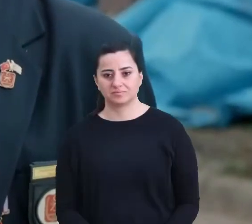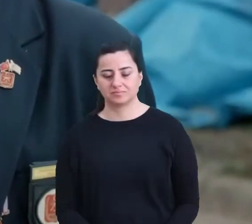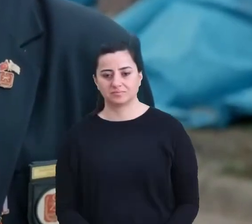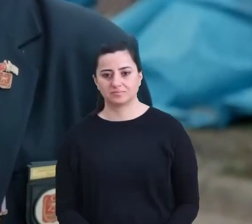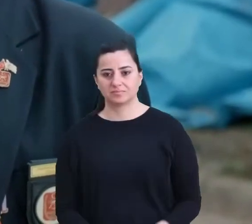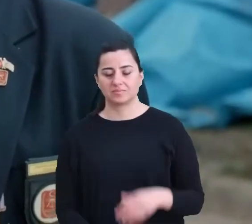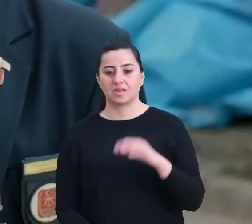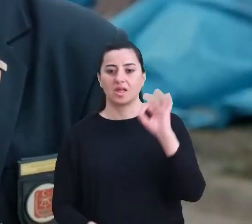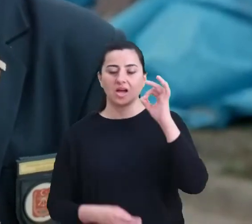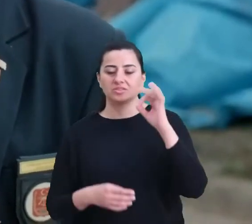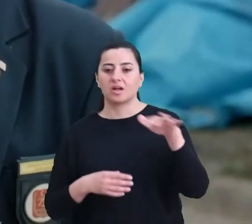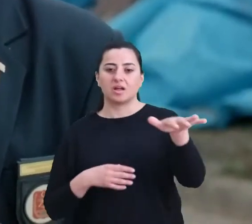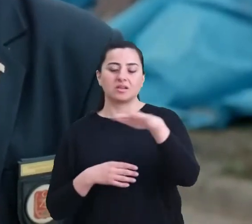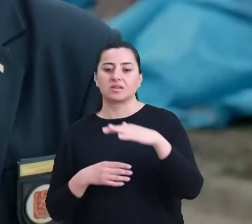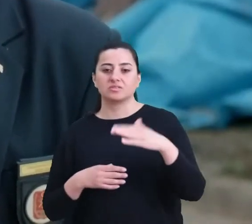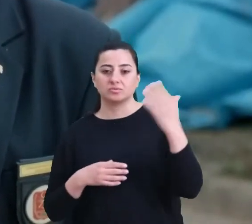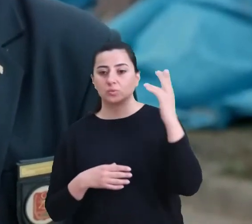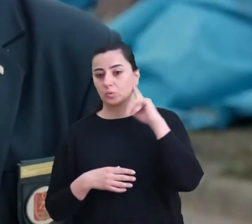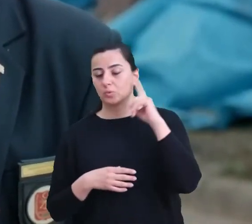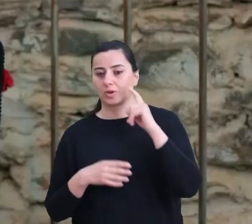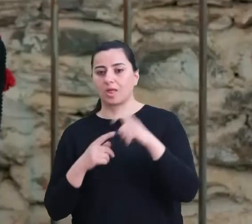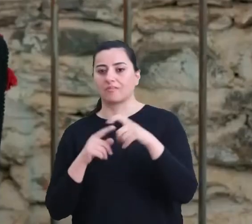Anlı yeşil havanın şanlı efesine.